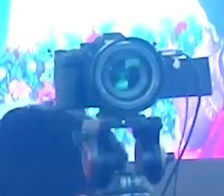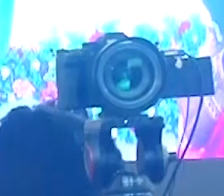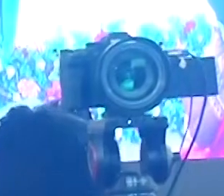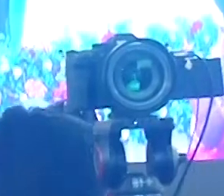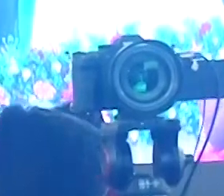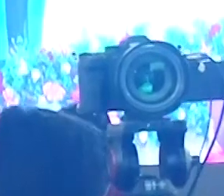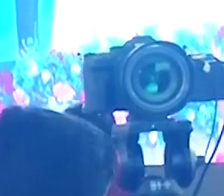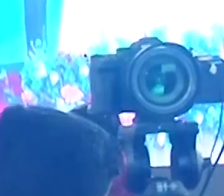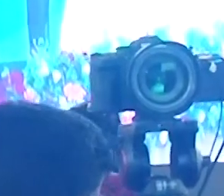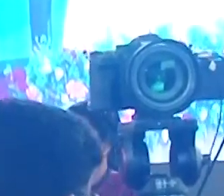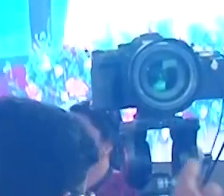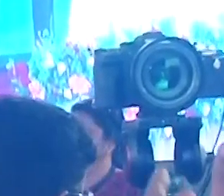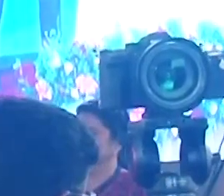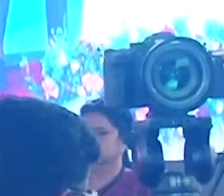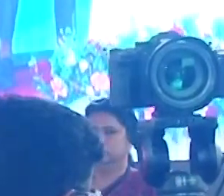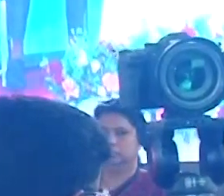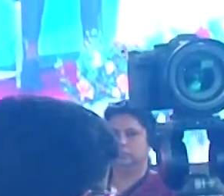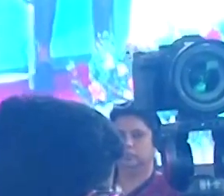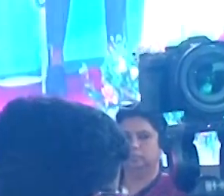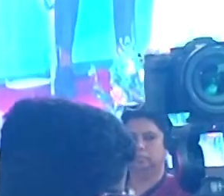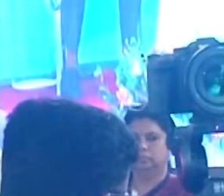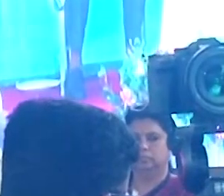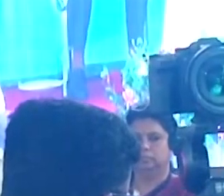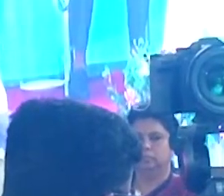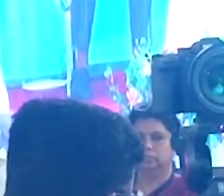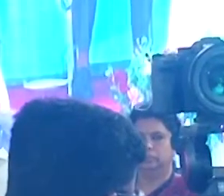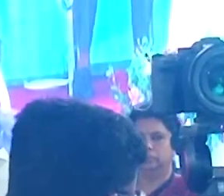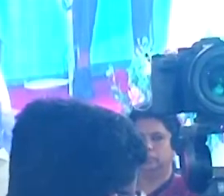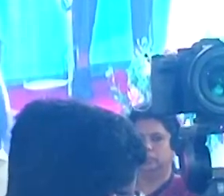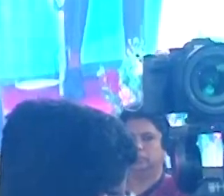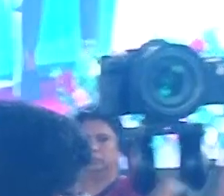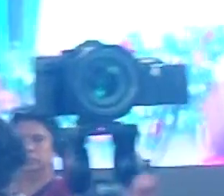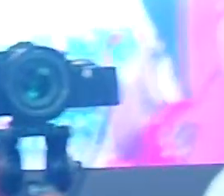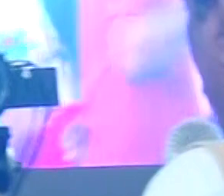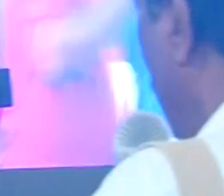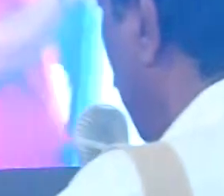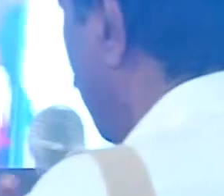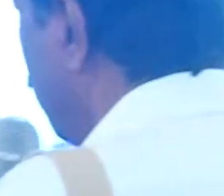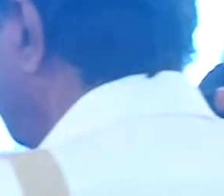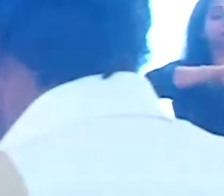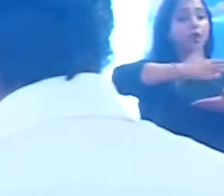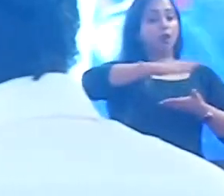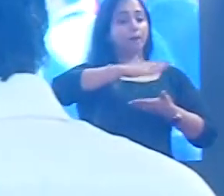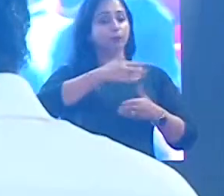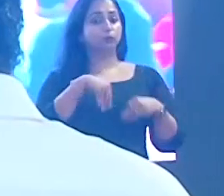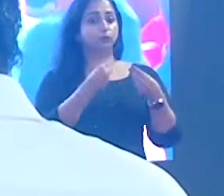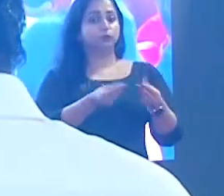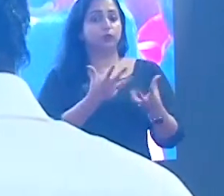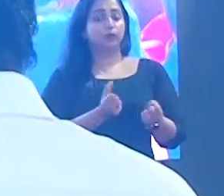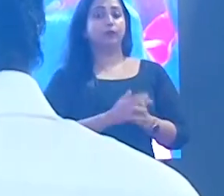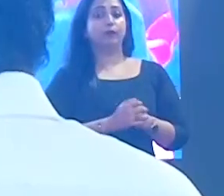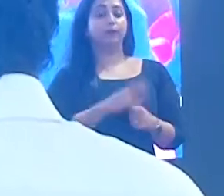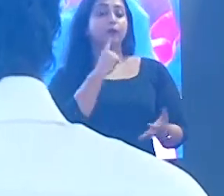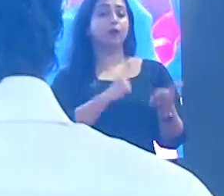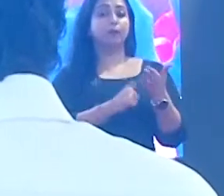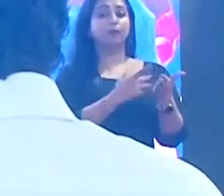വന്നിരിക്കുകയാണ്. അതോടൊപ്പം തന്നെ എഡ്യൂക്കേഷൻ ഡെവലപ്മെൻറ്റ് എന്ന നിലക്ക് വിദ്യാർത്ഥികൾക്ക് ലാപ്ടോപ്പ് കൊടുക്കണം എന്നുള്ള ഉത്തരവ്